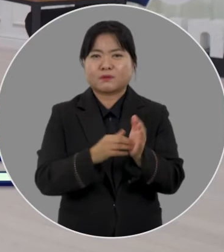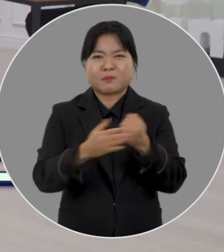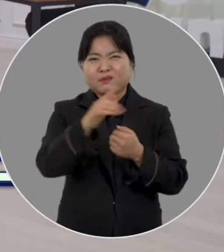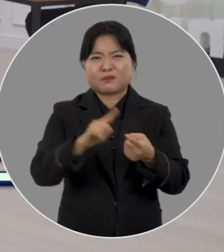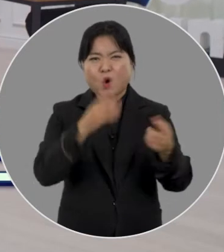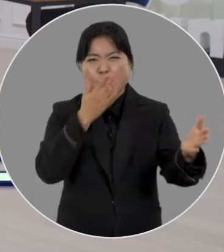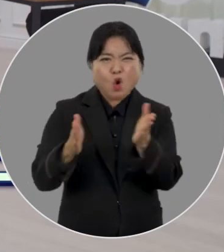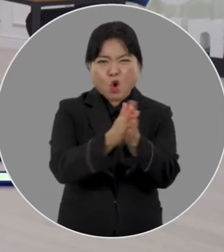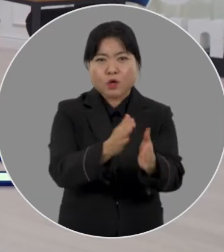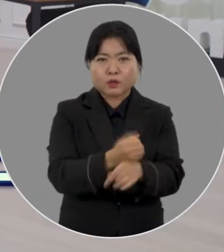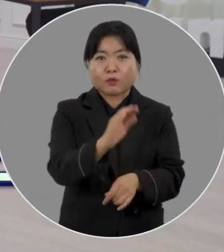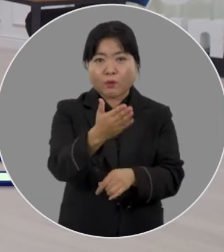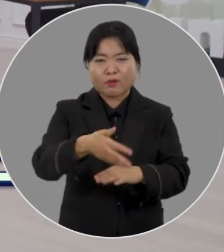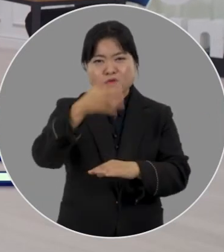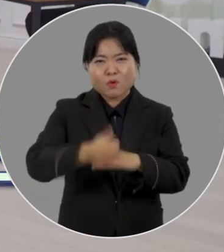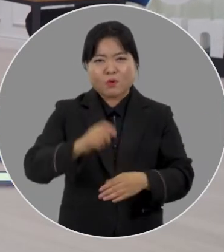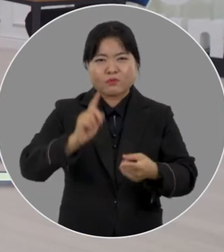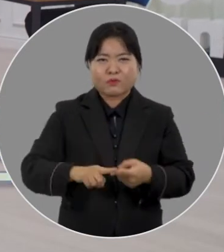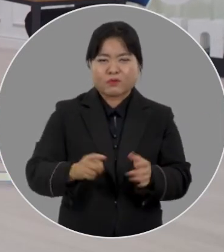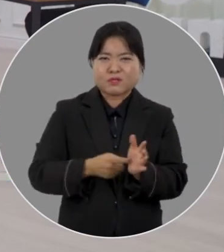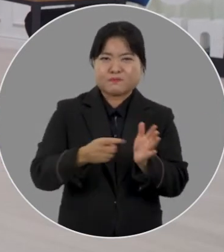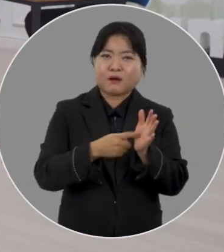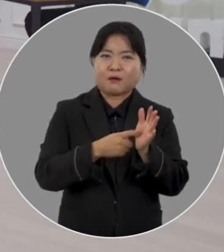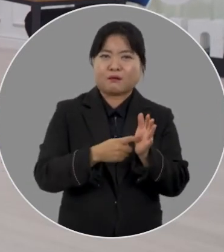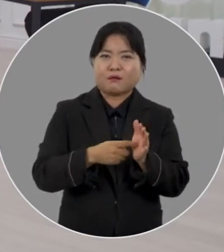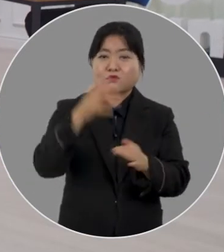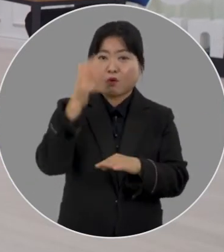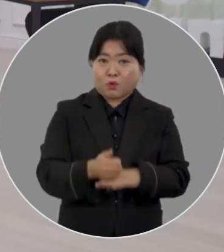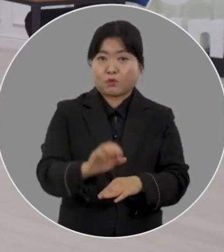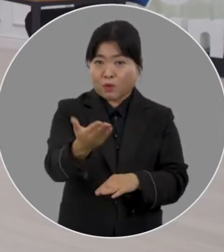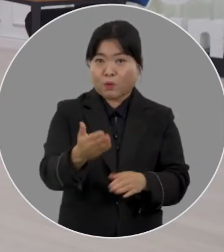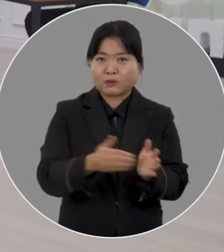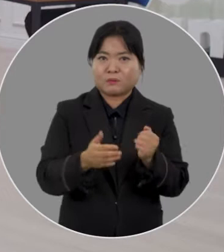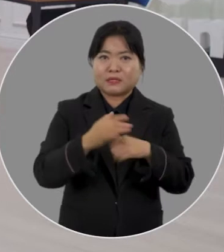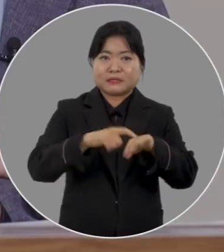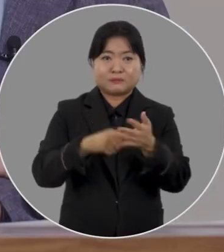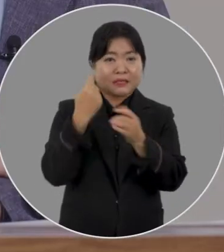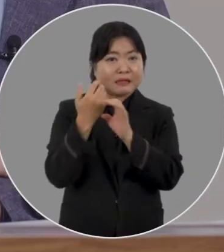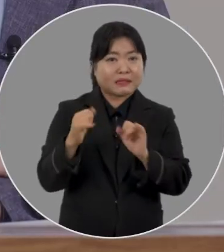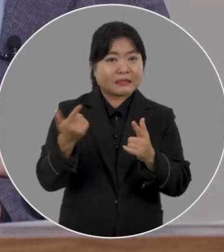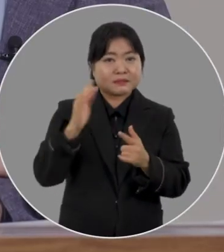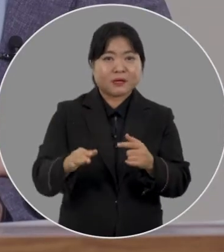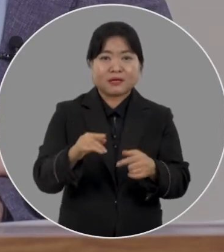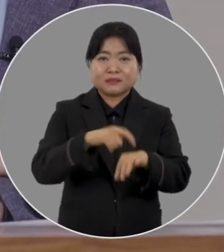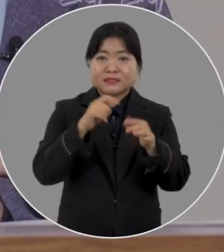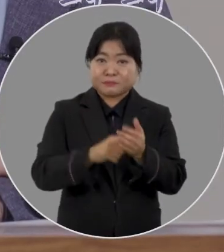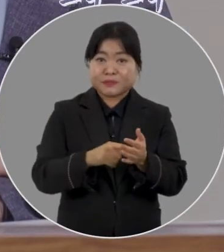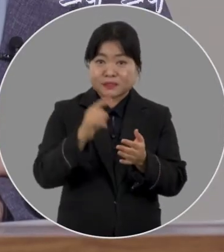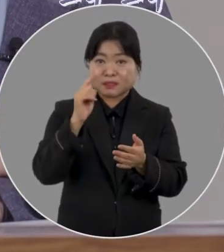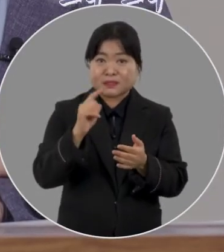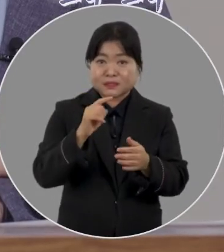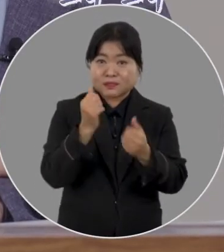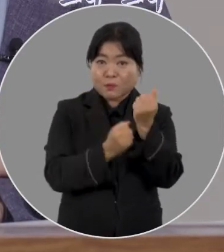되고 성급한 결론을 내리게 되고 그게 이제 제가 뭐 심리학자는 아니지만 그러니까 인간 심리를 설명하는 것 중에 인지적 구두쇠라는